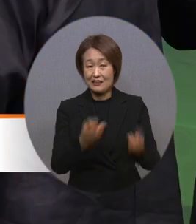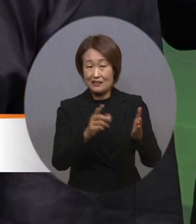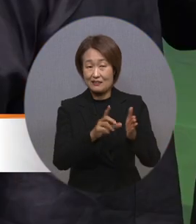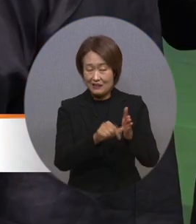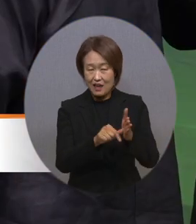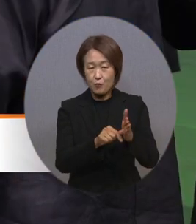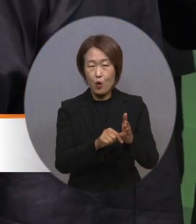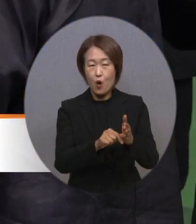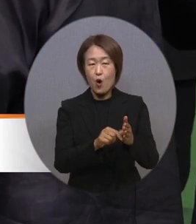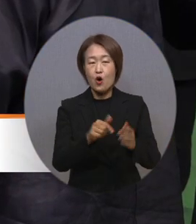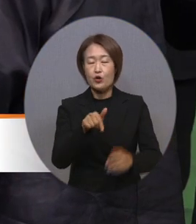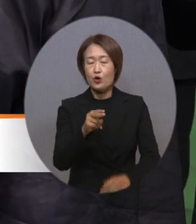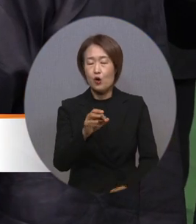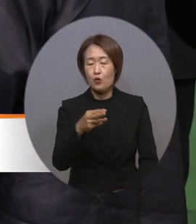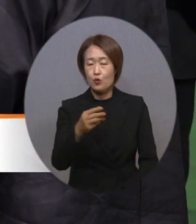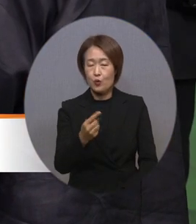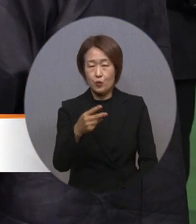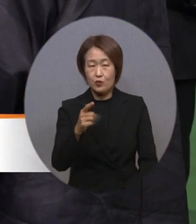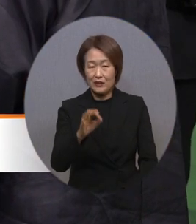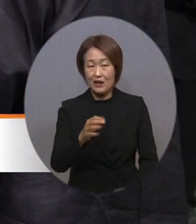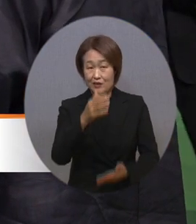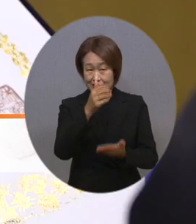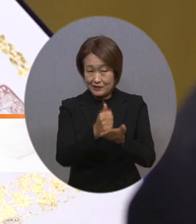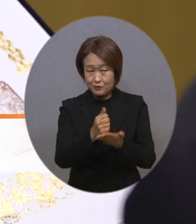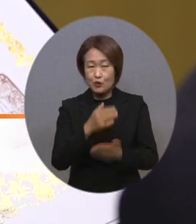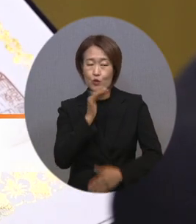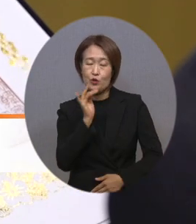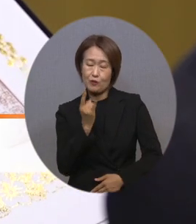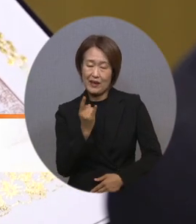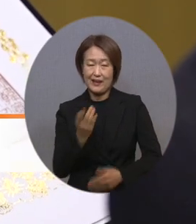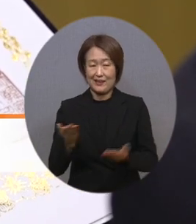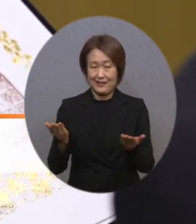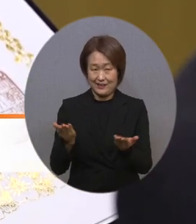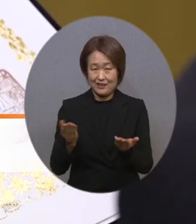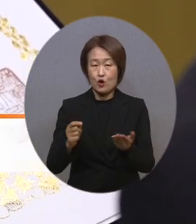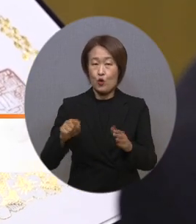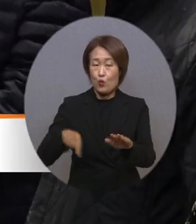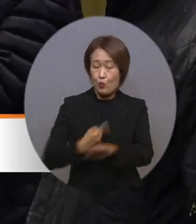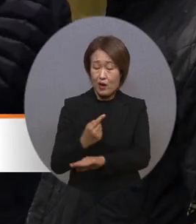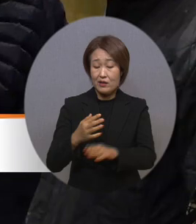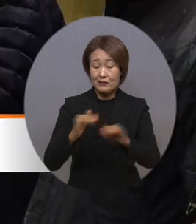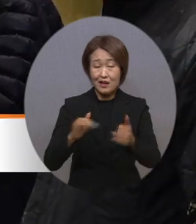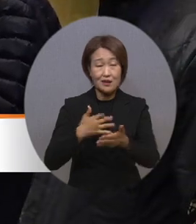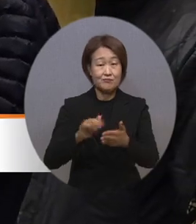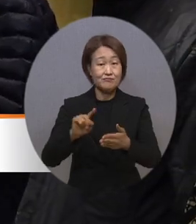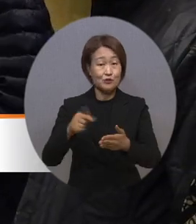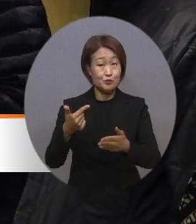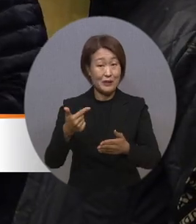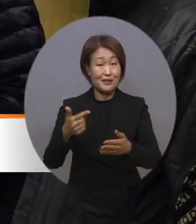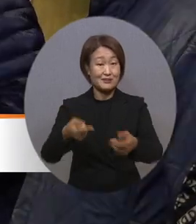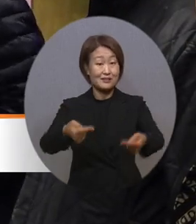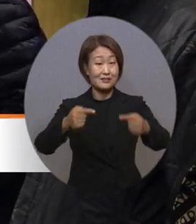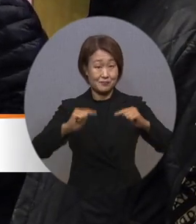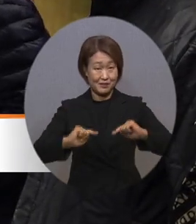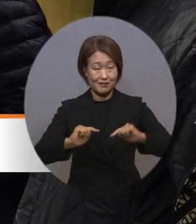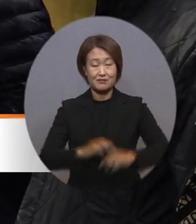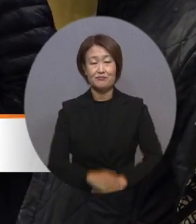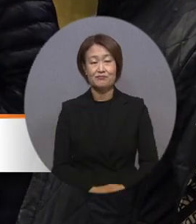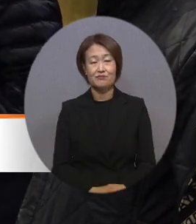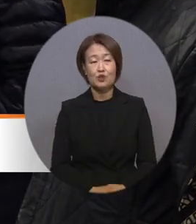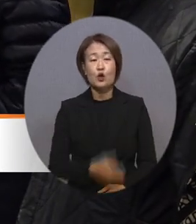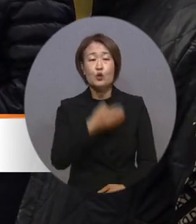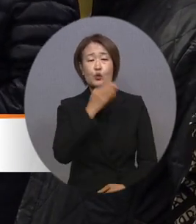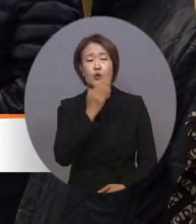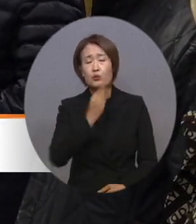경로당 회장과 노인회 임직원, 원강수 원주시장을 비롯한 600여 명이 참석했습니다. 이번